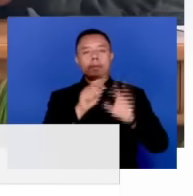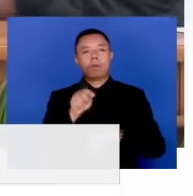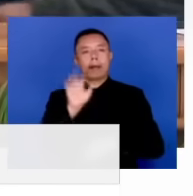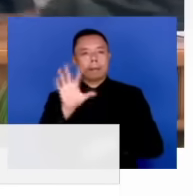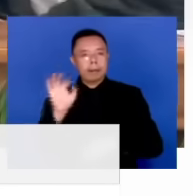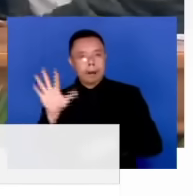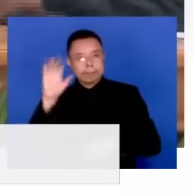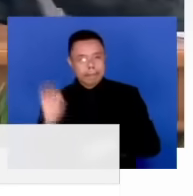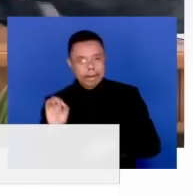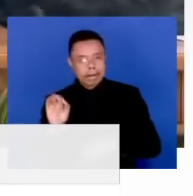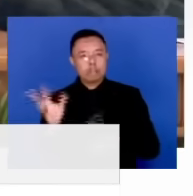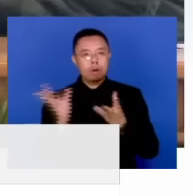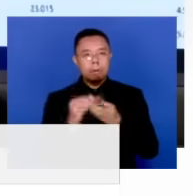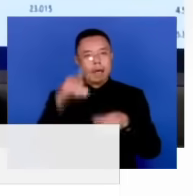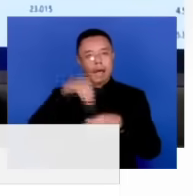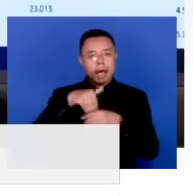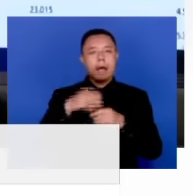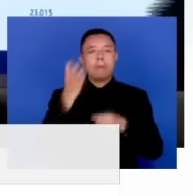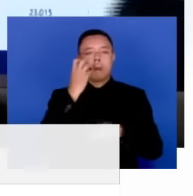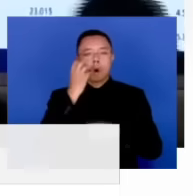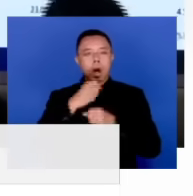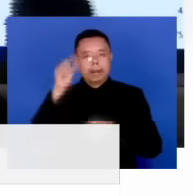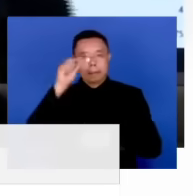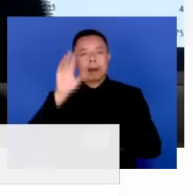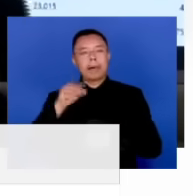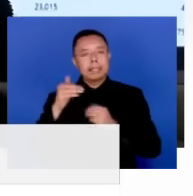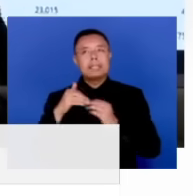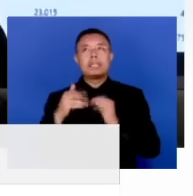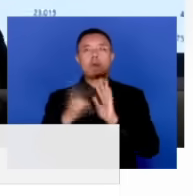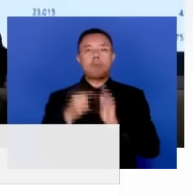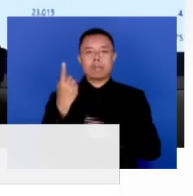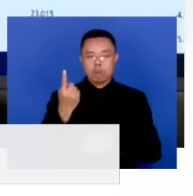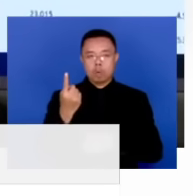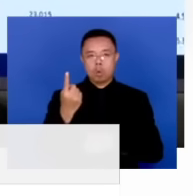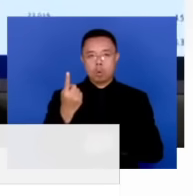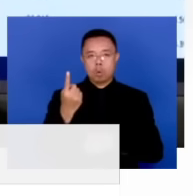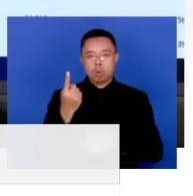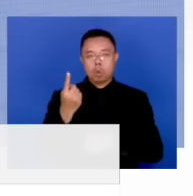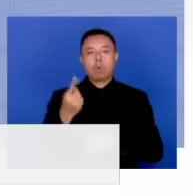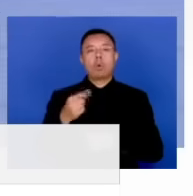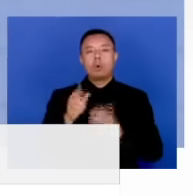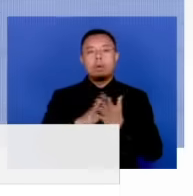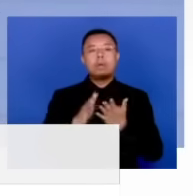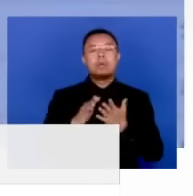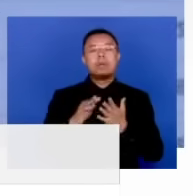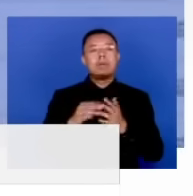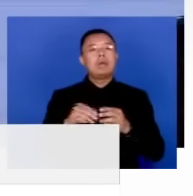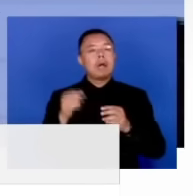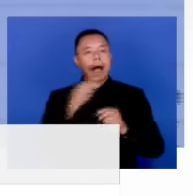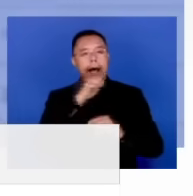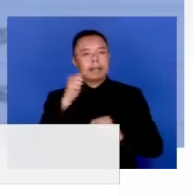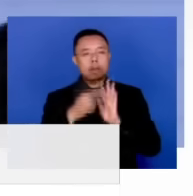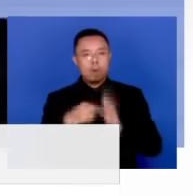36,55%. Perolehan suara sementara Prabowo dan juga Gibran masih unggul di antara paslon nomor urut 1 Anies Muhaimin dan